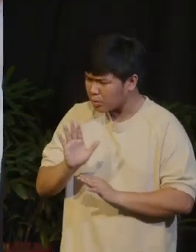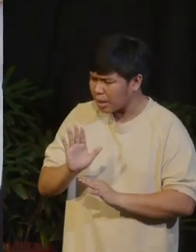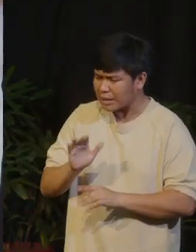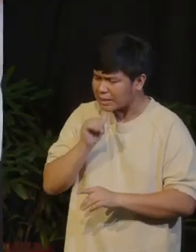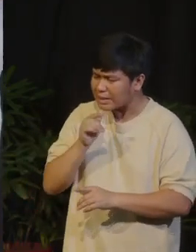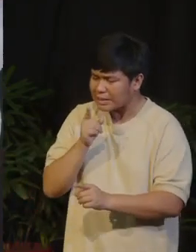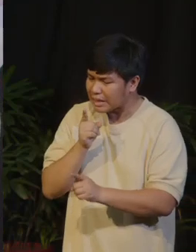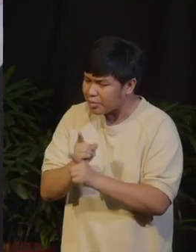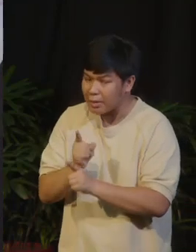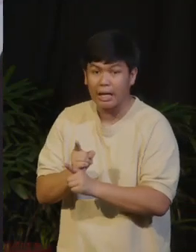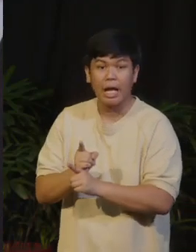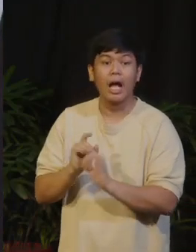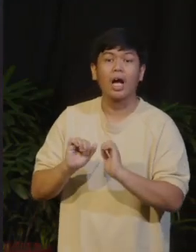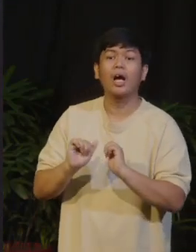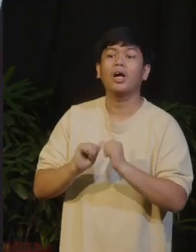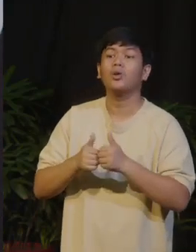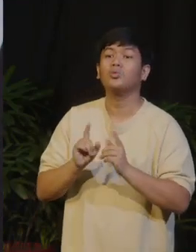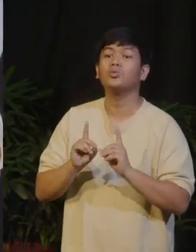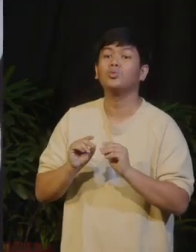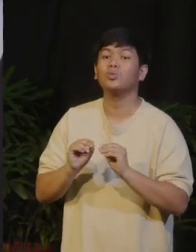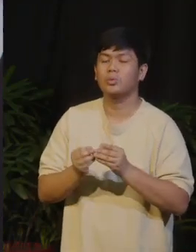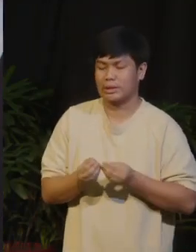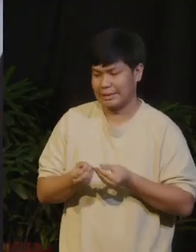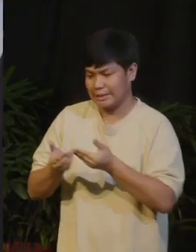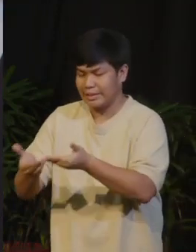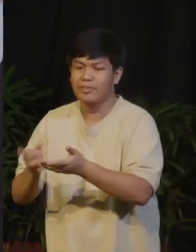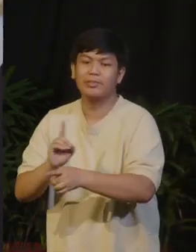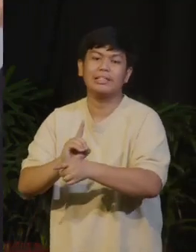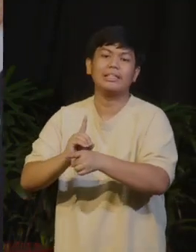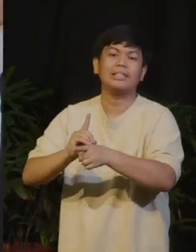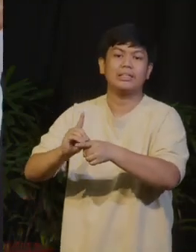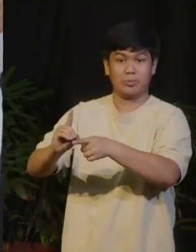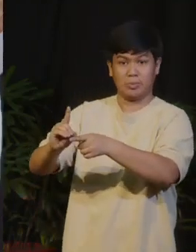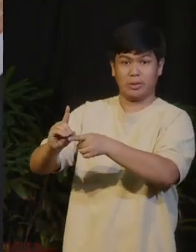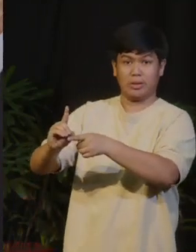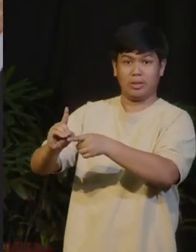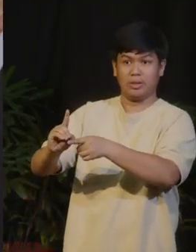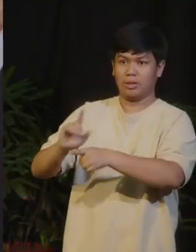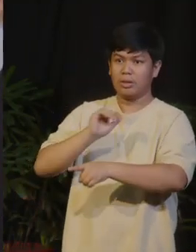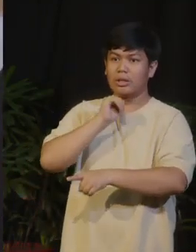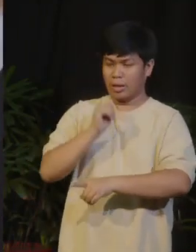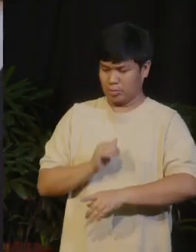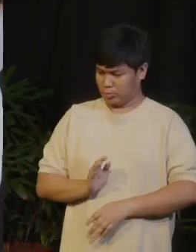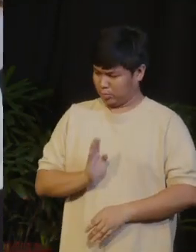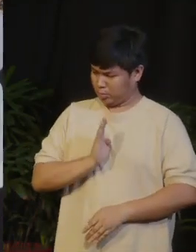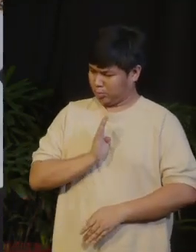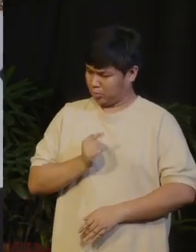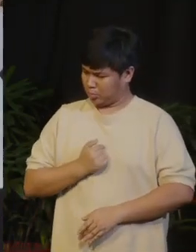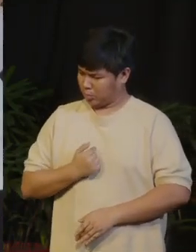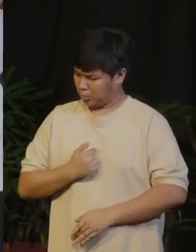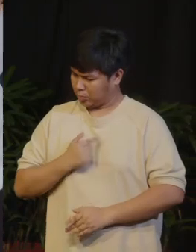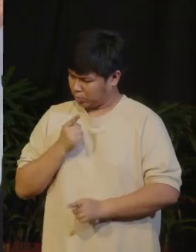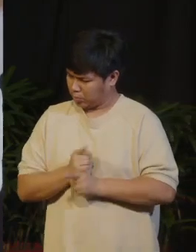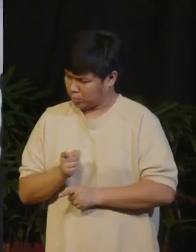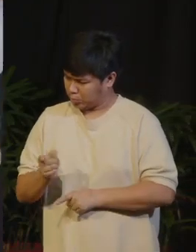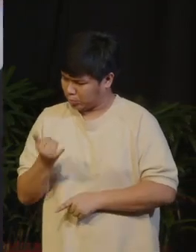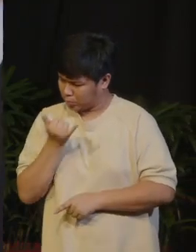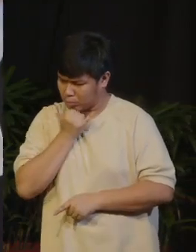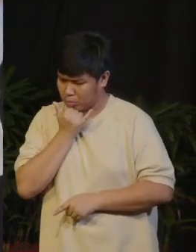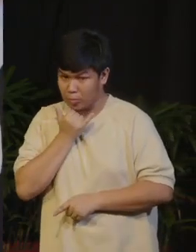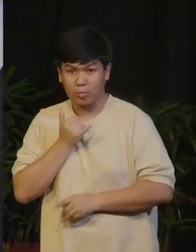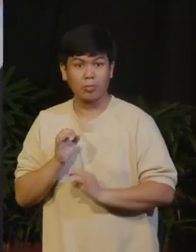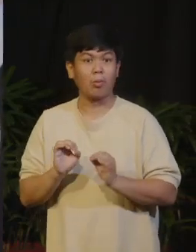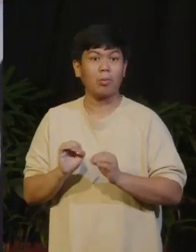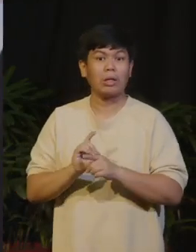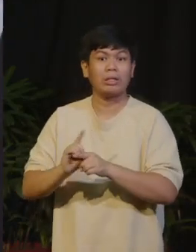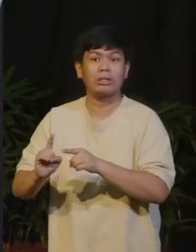ng mapagmahal na disiplina. Sa ating church, nagpa-practice po tayo ng church